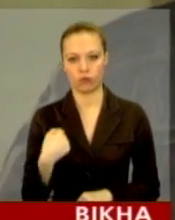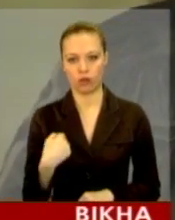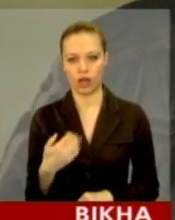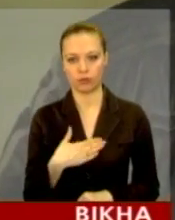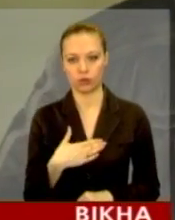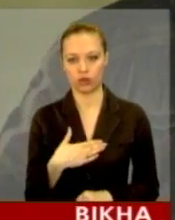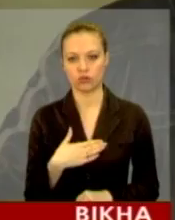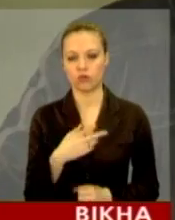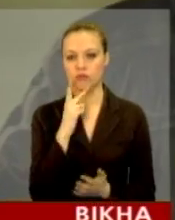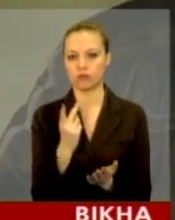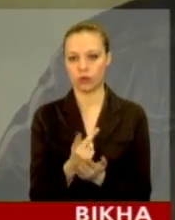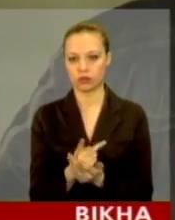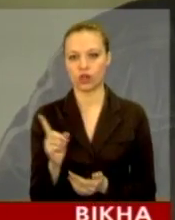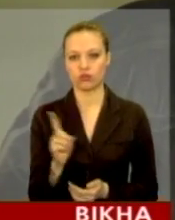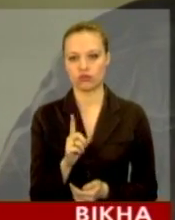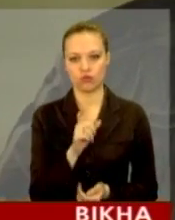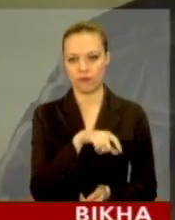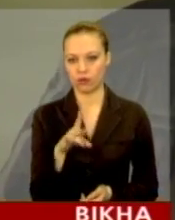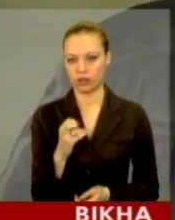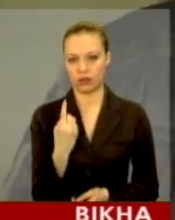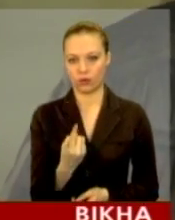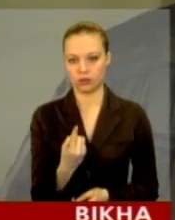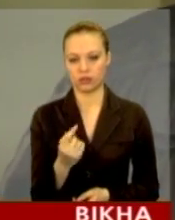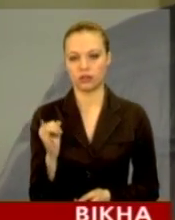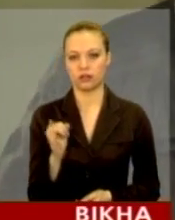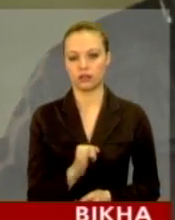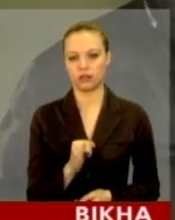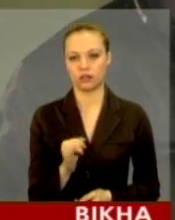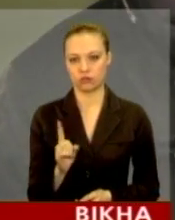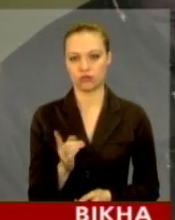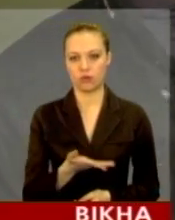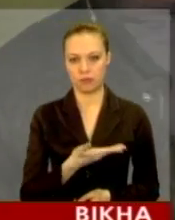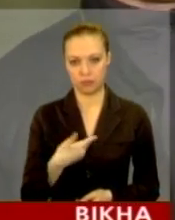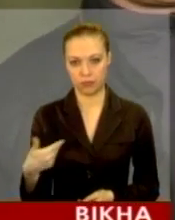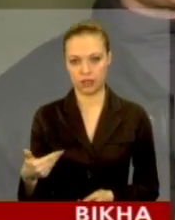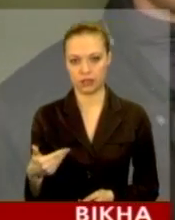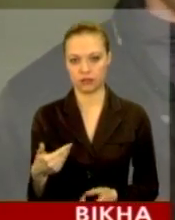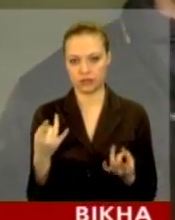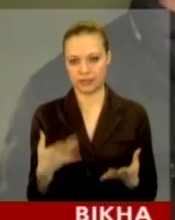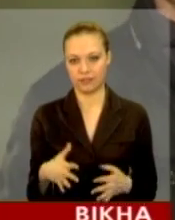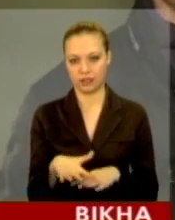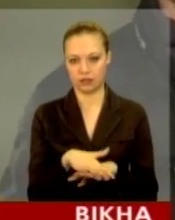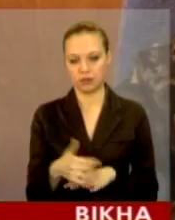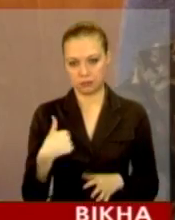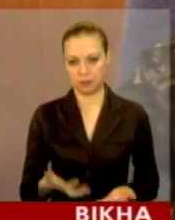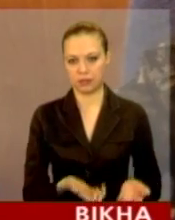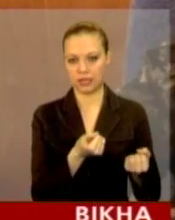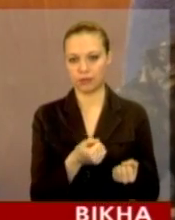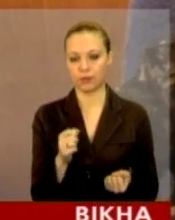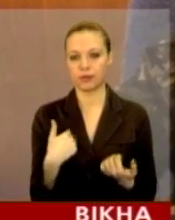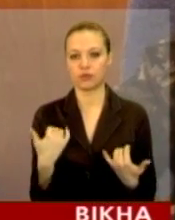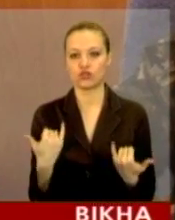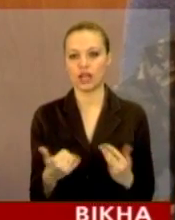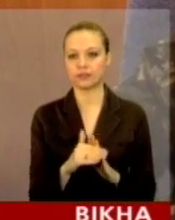нашу, показати, що вони не одні, і що ми цивільне населення, ми їх підтримуємо. Ми